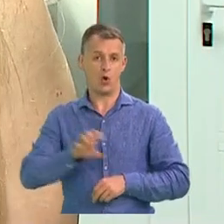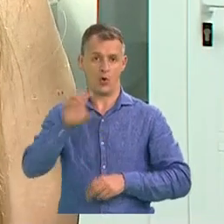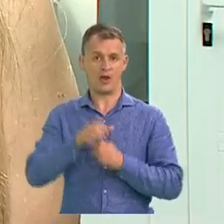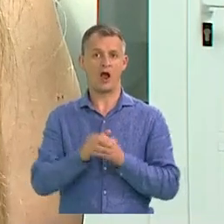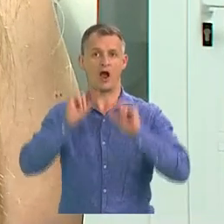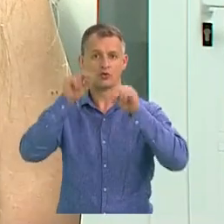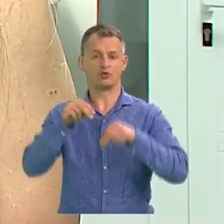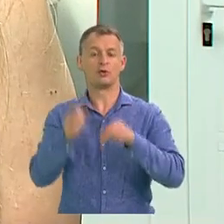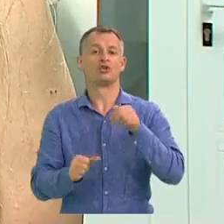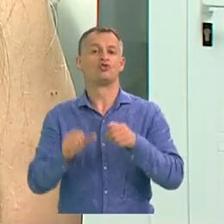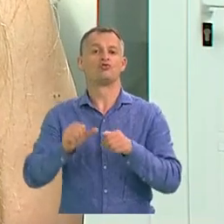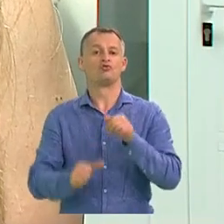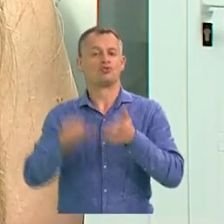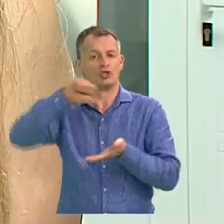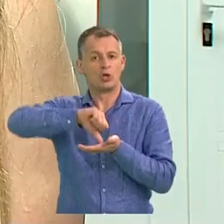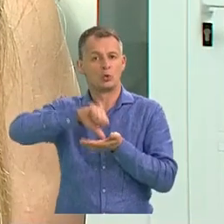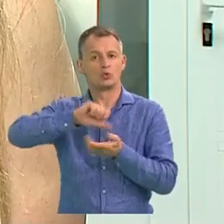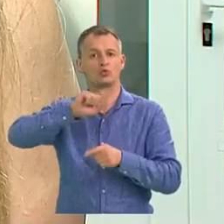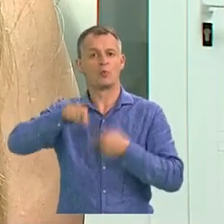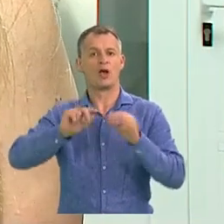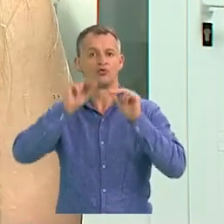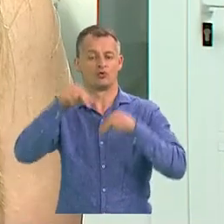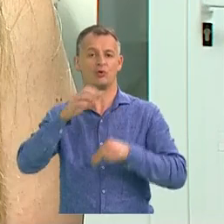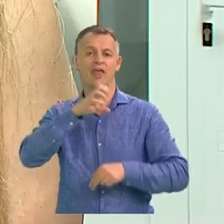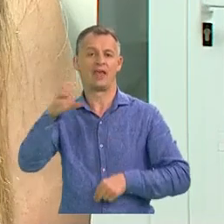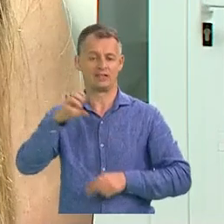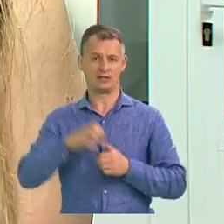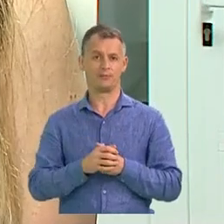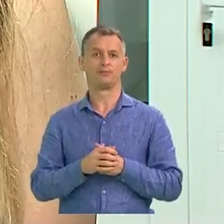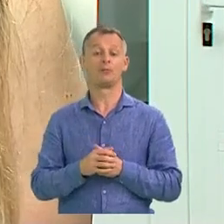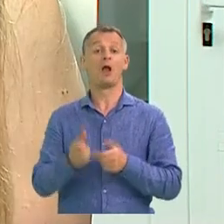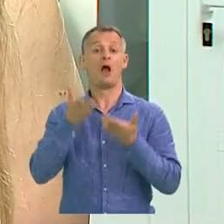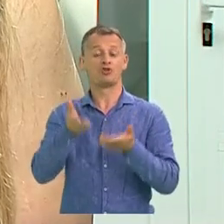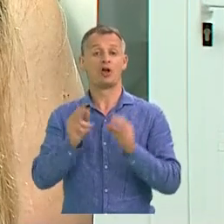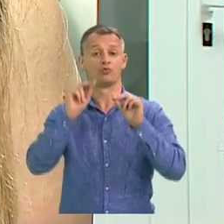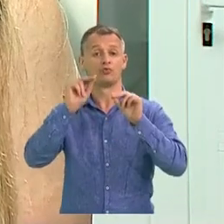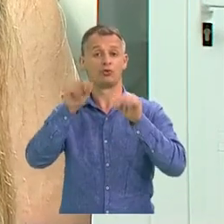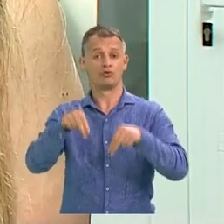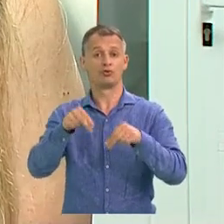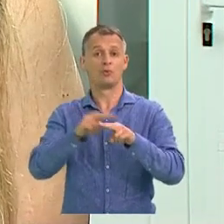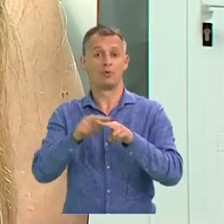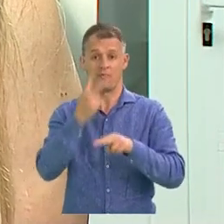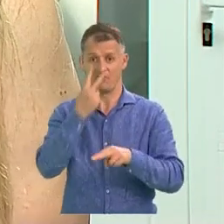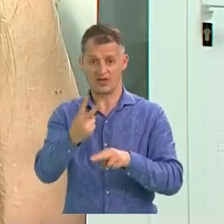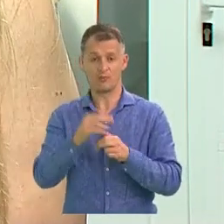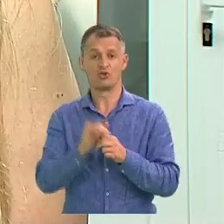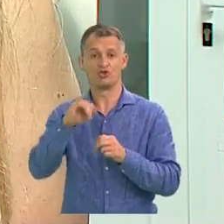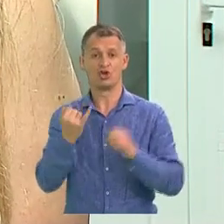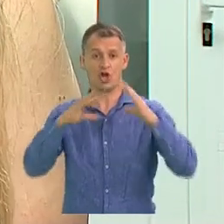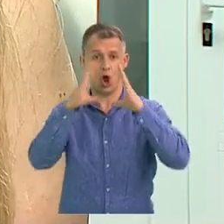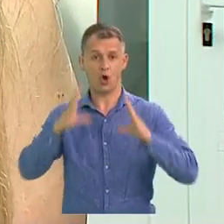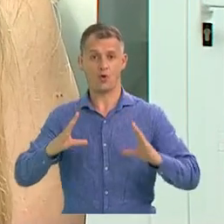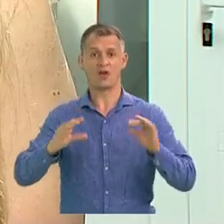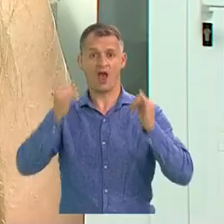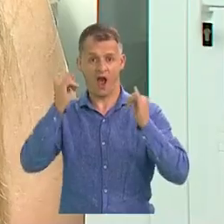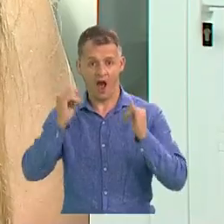partea centrală și ușor s-a deplasat către estul continentului, astfel încât, după cum putem vedea, și în România avem astăzi